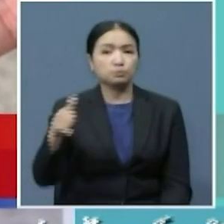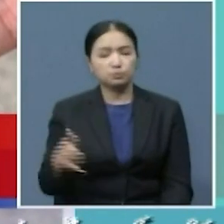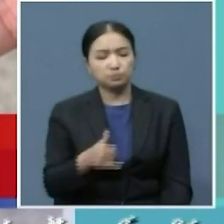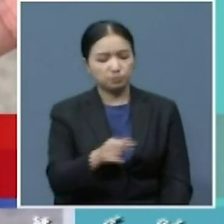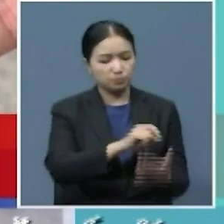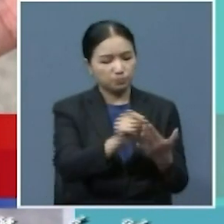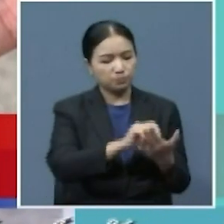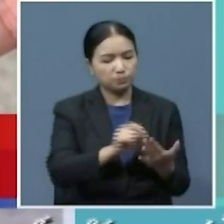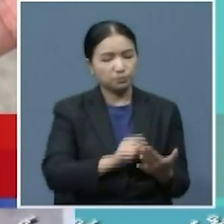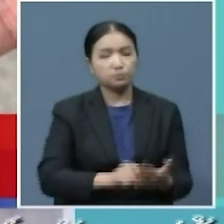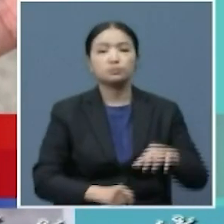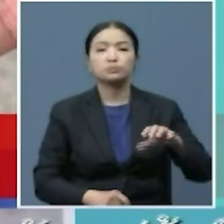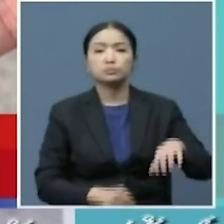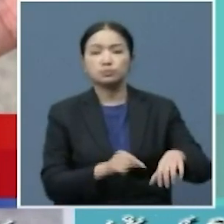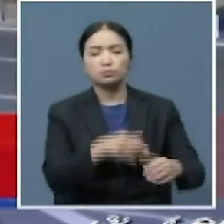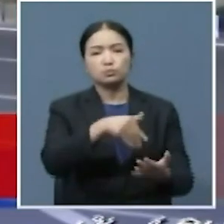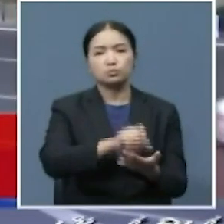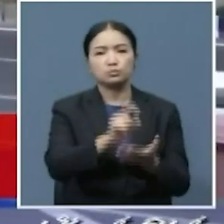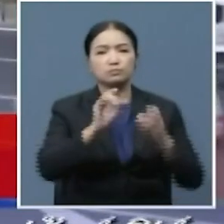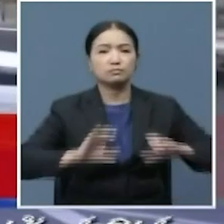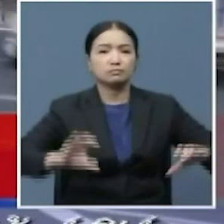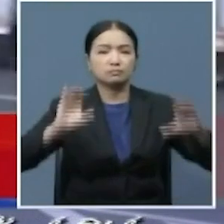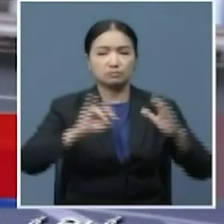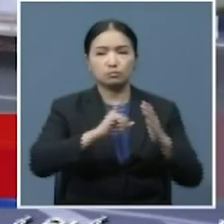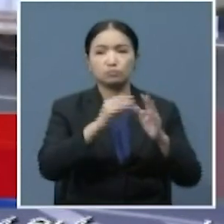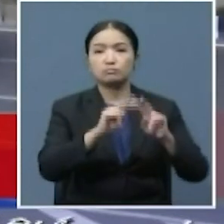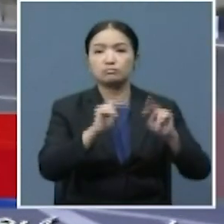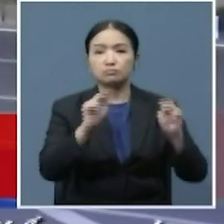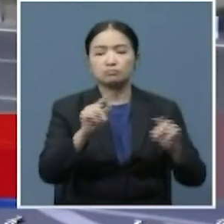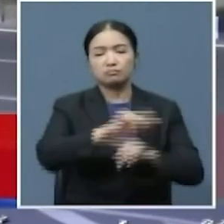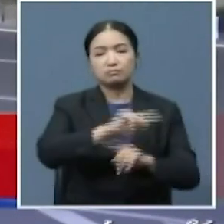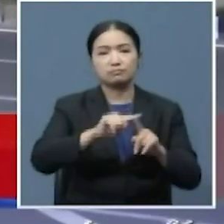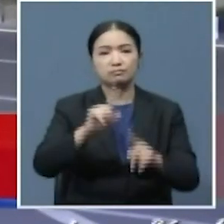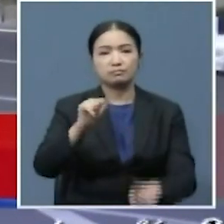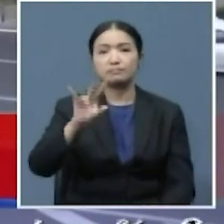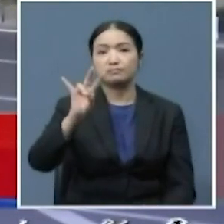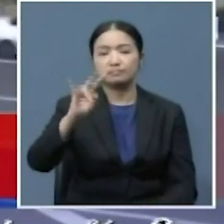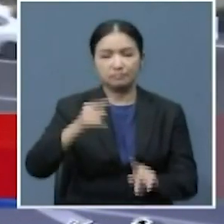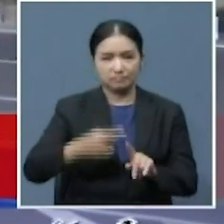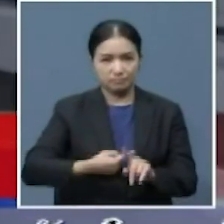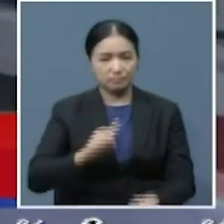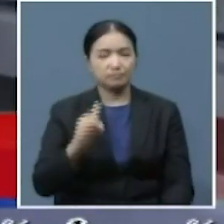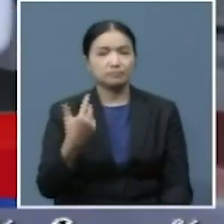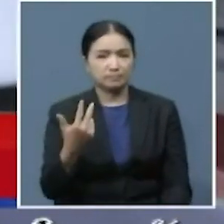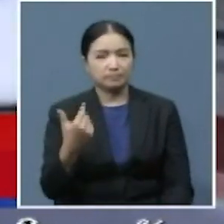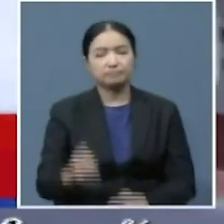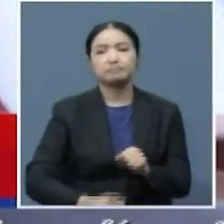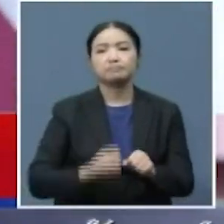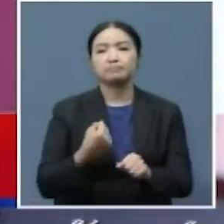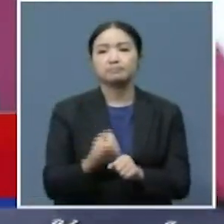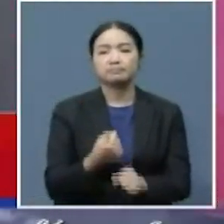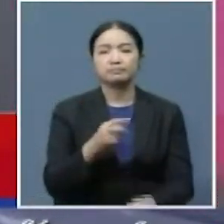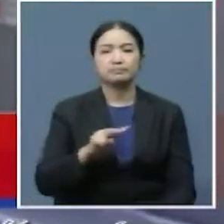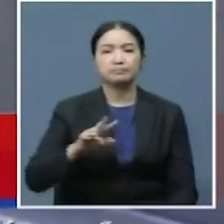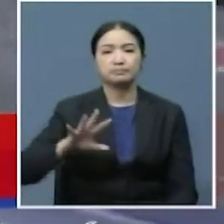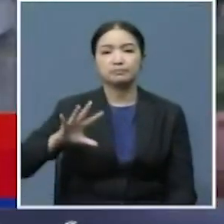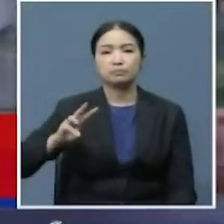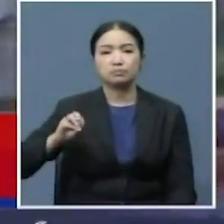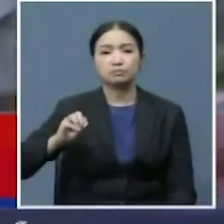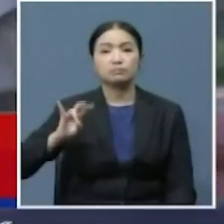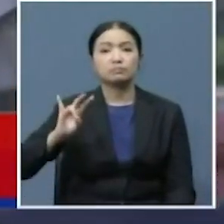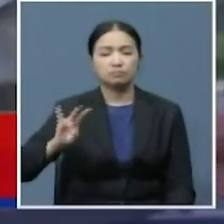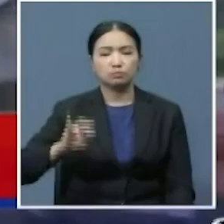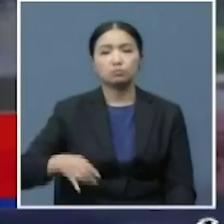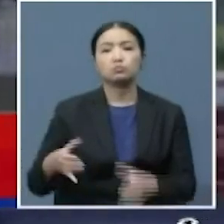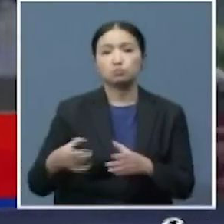ขียนใบคำร้องที่สถานีศูนย์ราชการนนทบุรีวันที่27มีนาคม2567หลังจากนั้นทางเจ้า